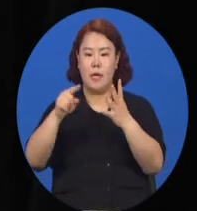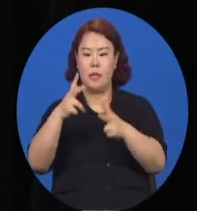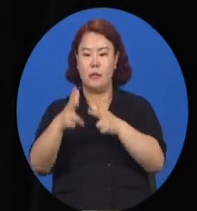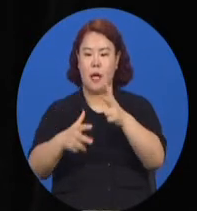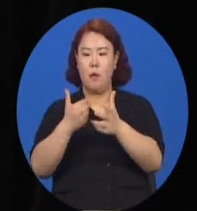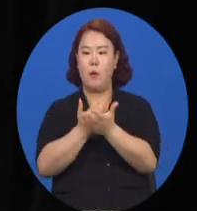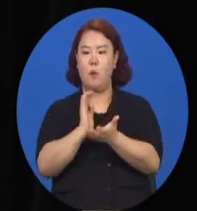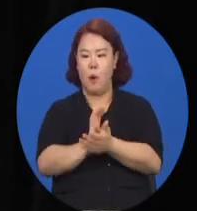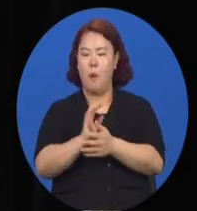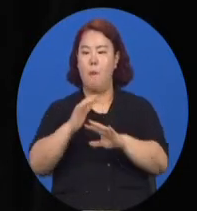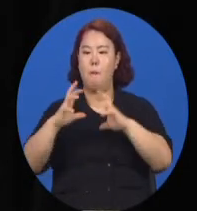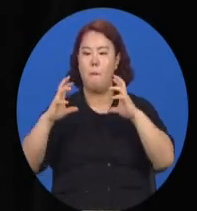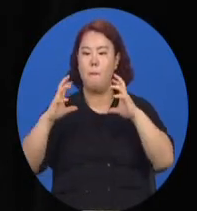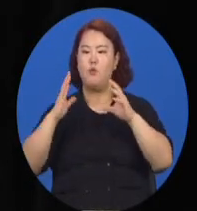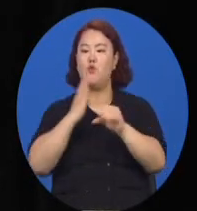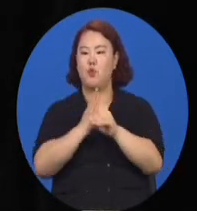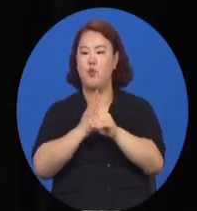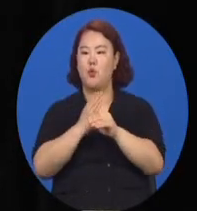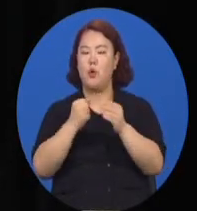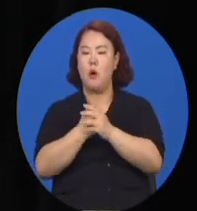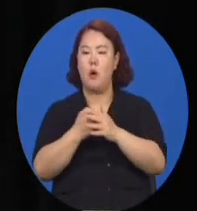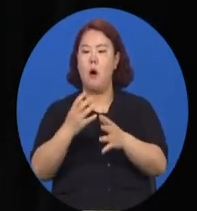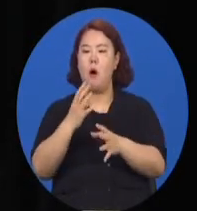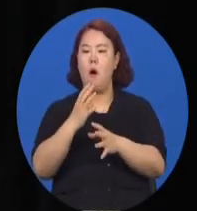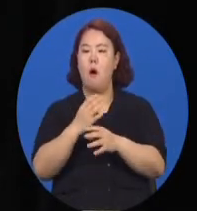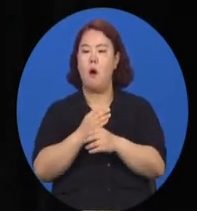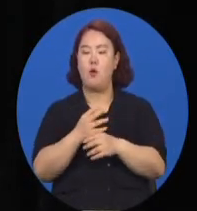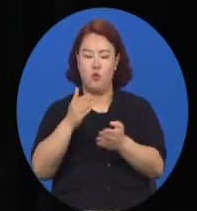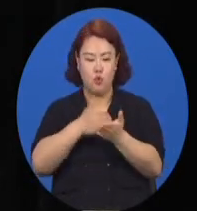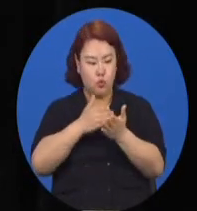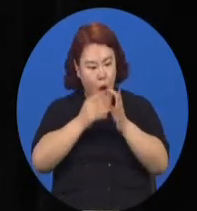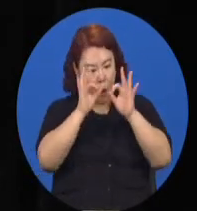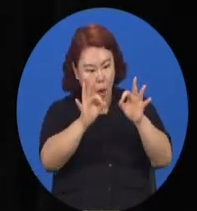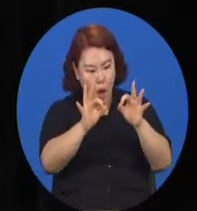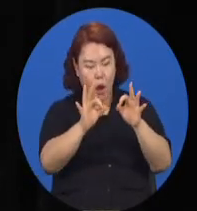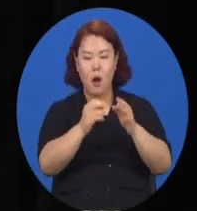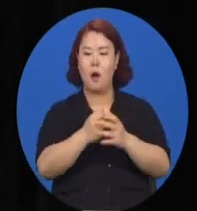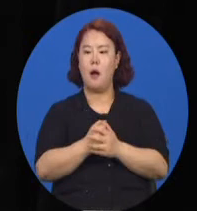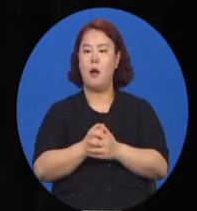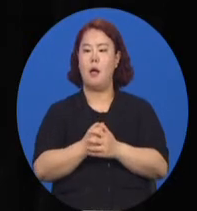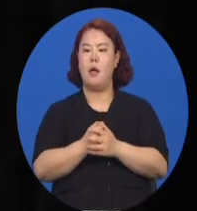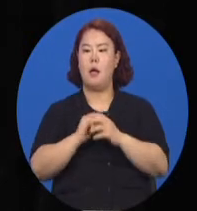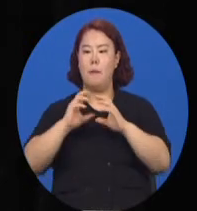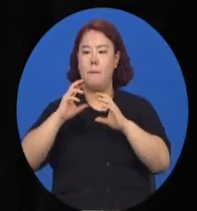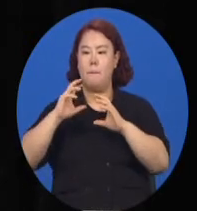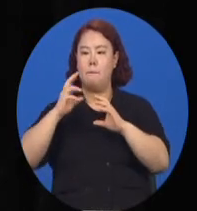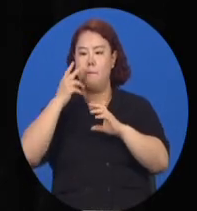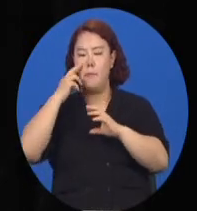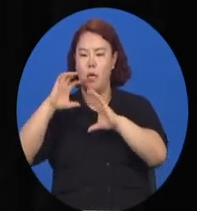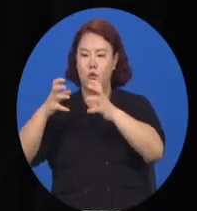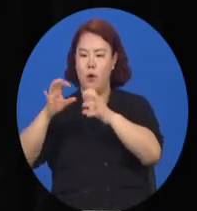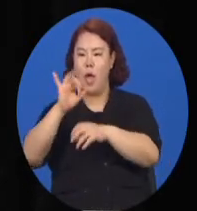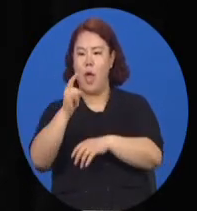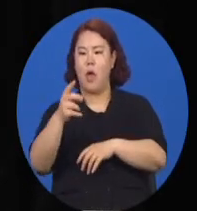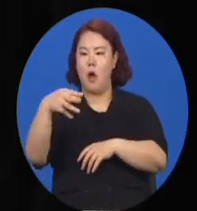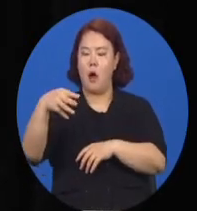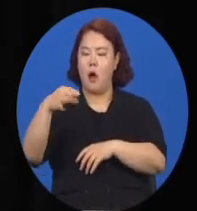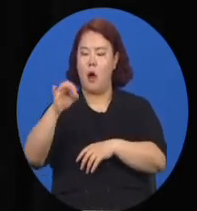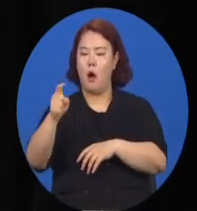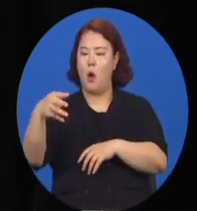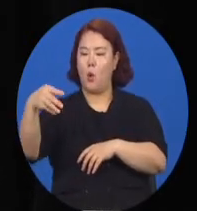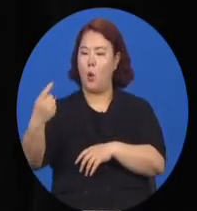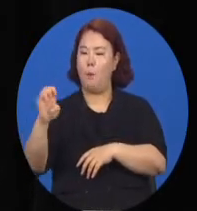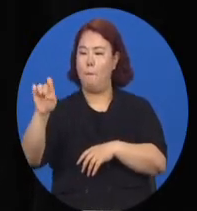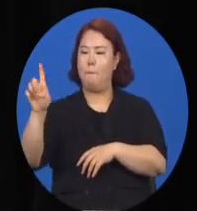있어서 얼마 전에 그 뉴스 보도에서 봤는데 미국 에어로팜사에서 그